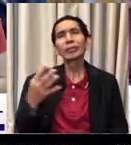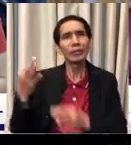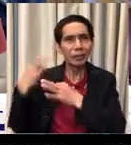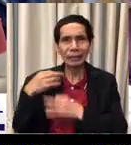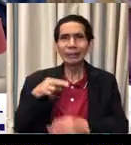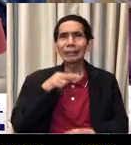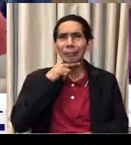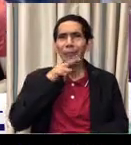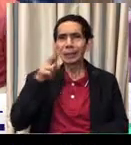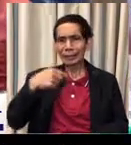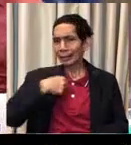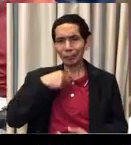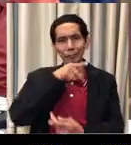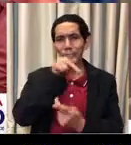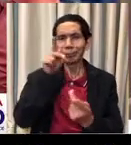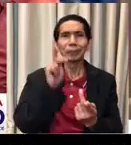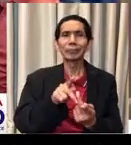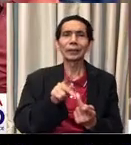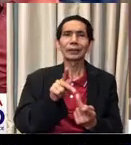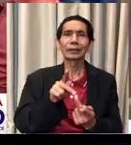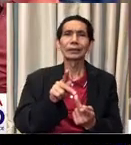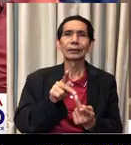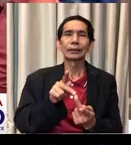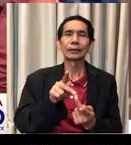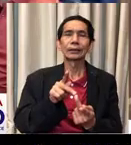ako perpekto eh.